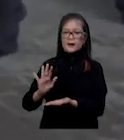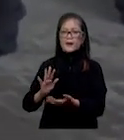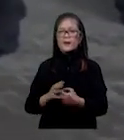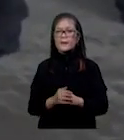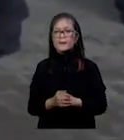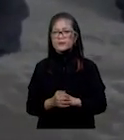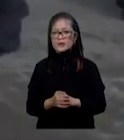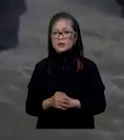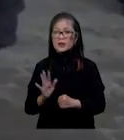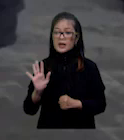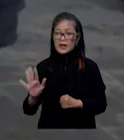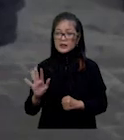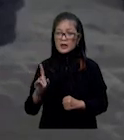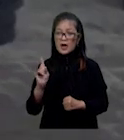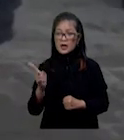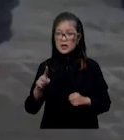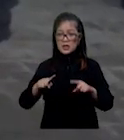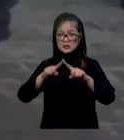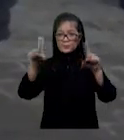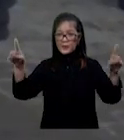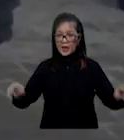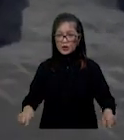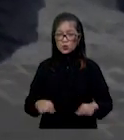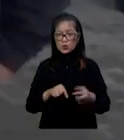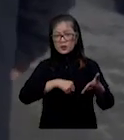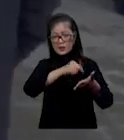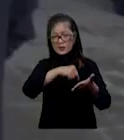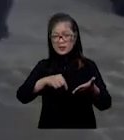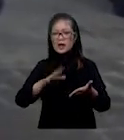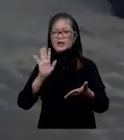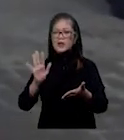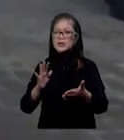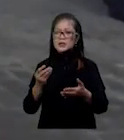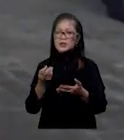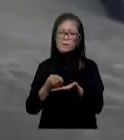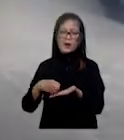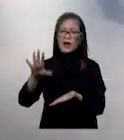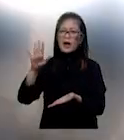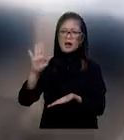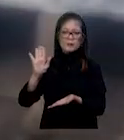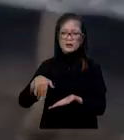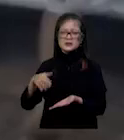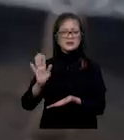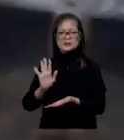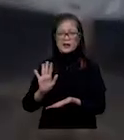tanda tangan dan pasang spanduk, biar harga tidak bisa lewat dari HET.